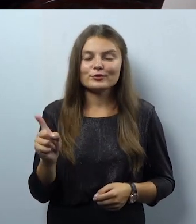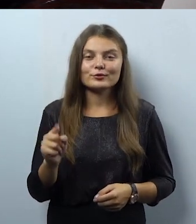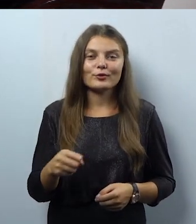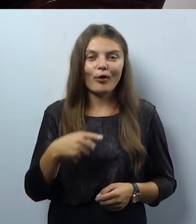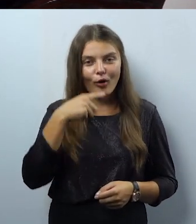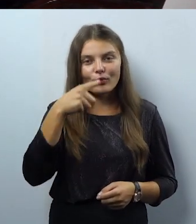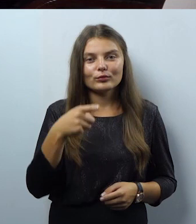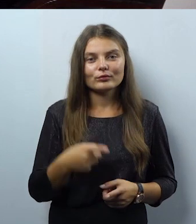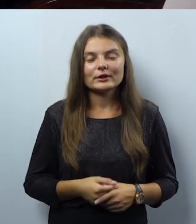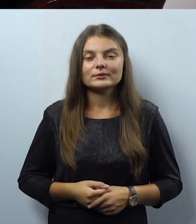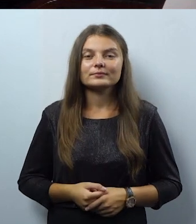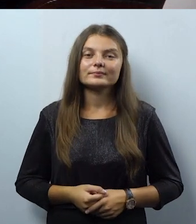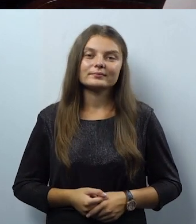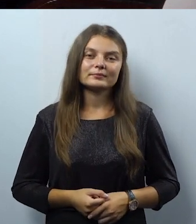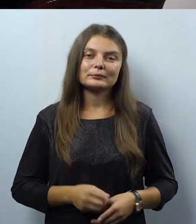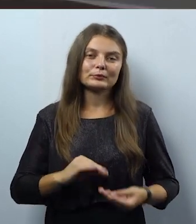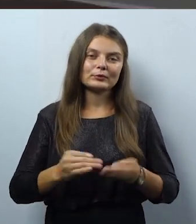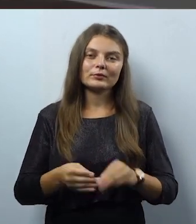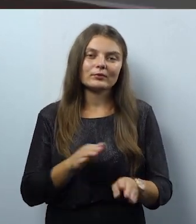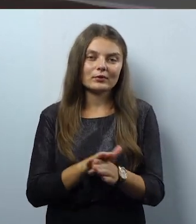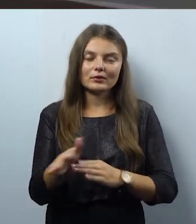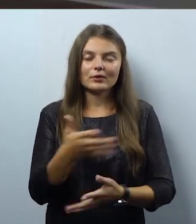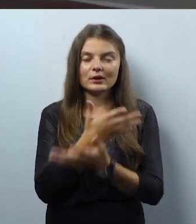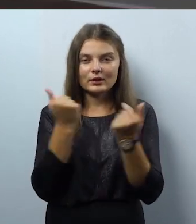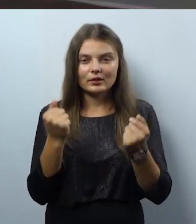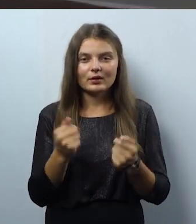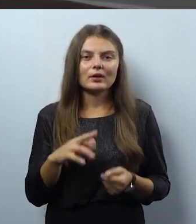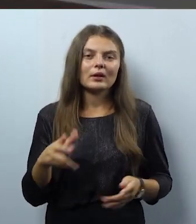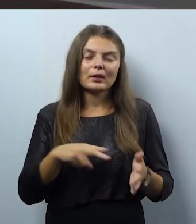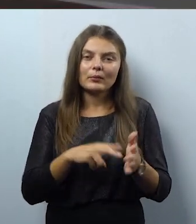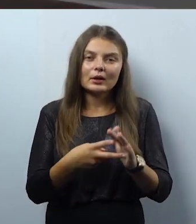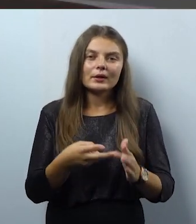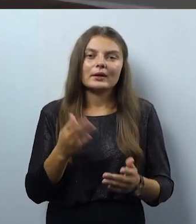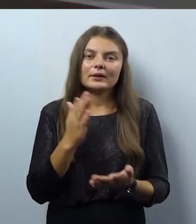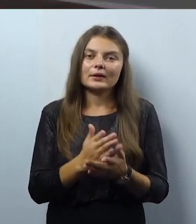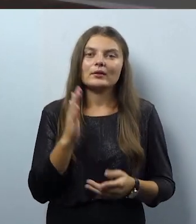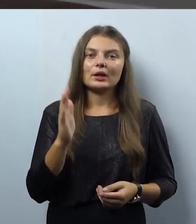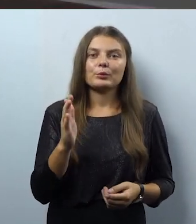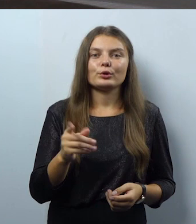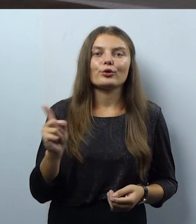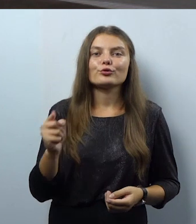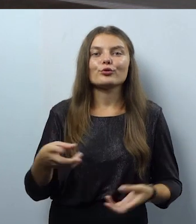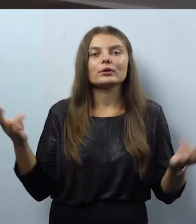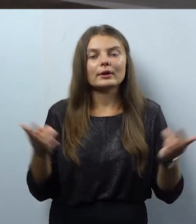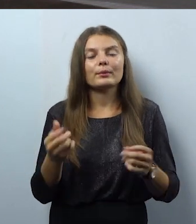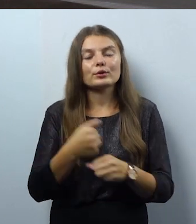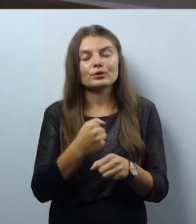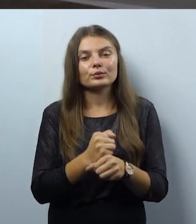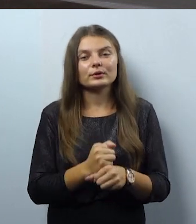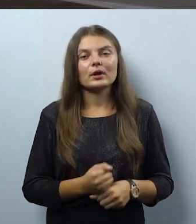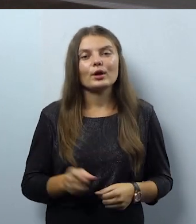очевидний факт, що як це відбулося, як це було зроблено. Які ймовірні плани на майбутнє? Що треба було би зробити? Як на вашу